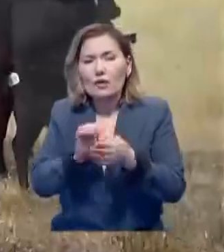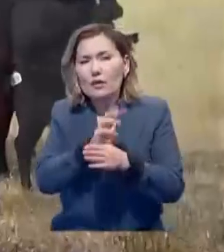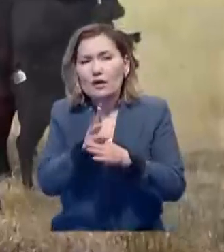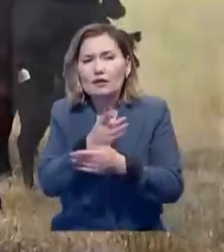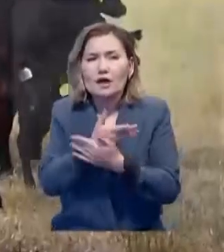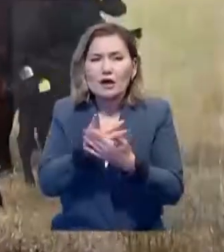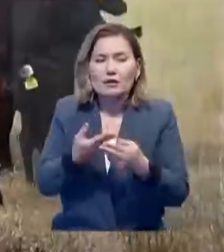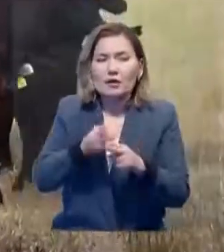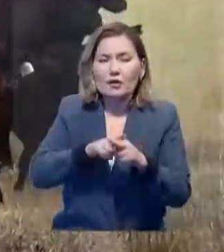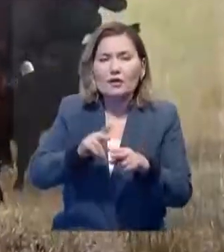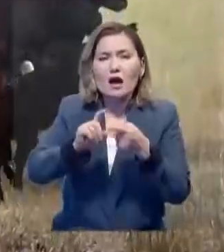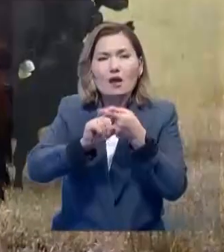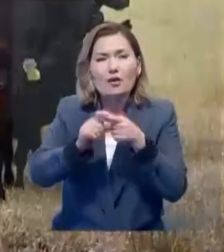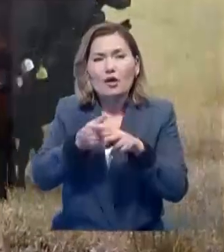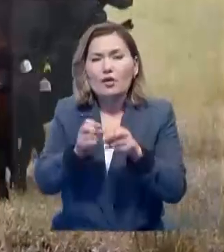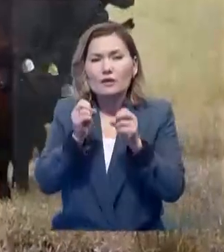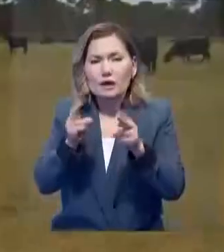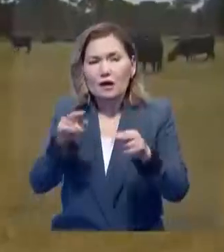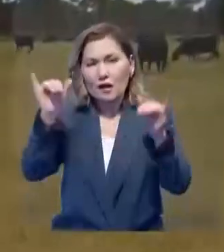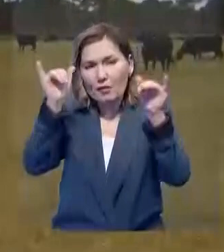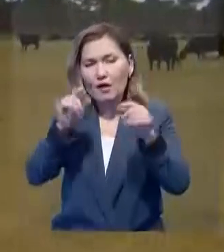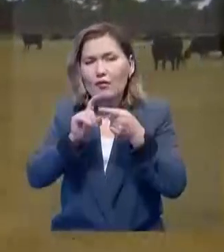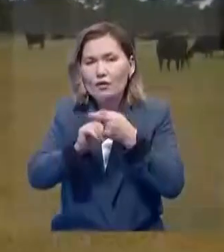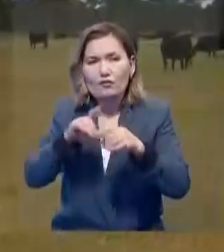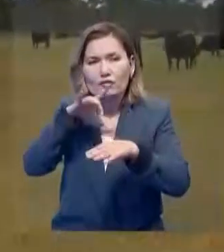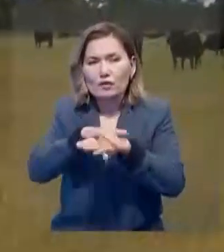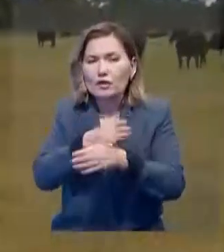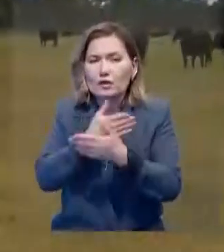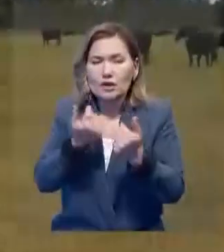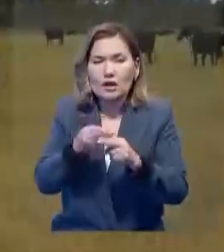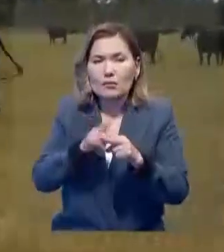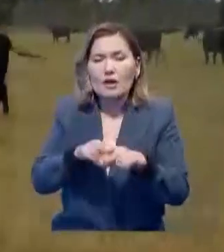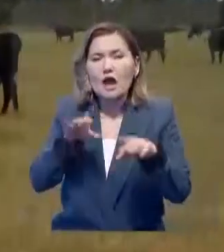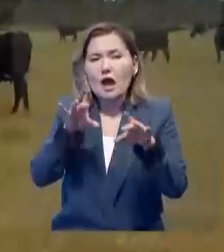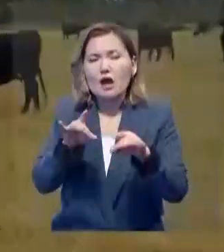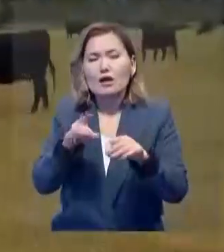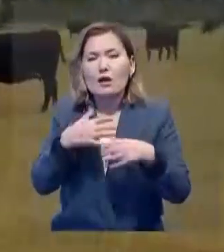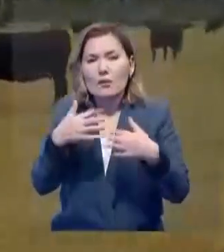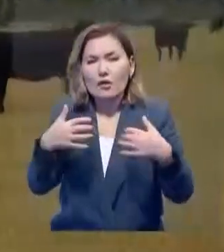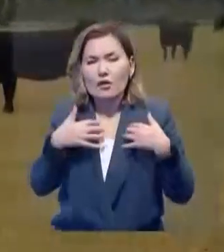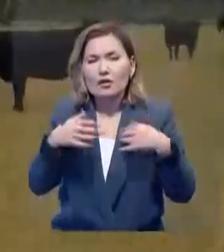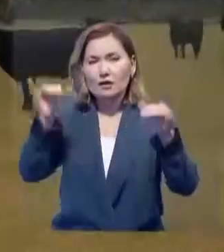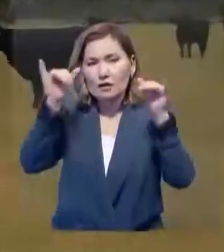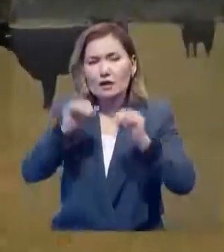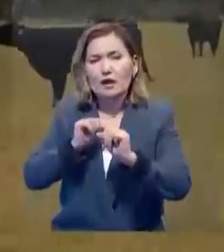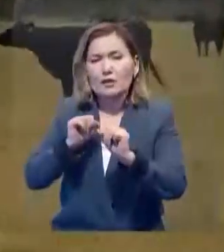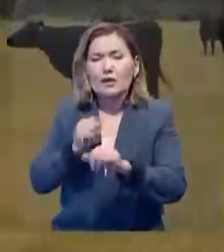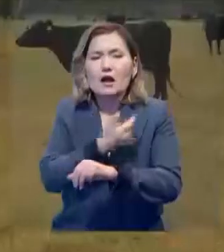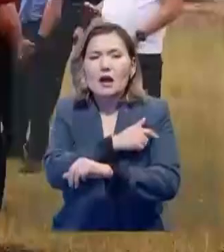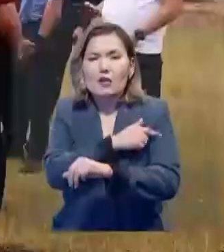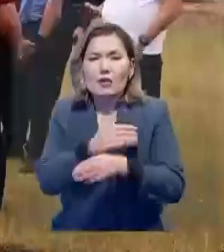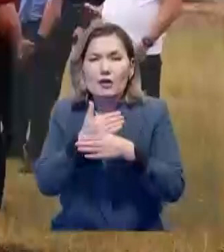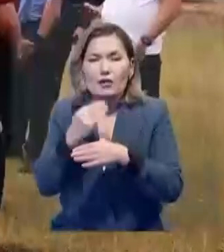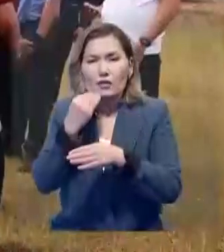сібір жарасы сияқты адам үшін қауіпті мал аурулары мұнда мүлдем кездеспейді. Елде ветеринарлық қауіпсіздікті қамтамасыз етуде мемлекеттік